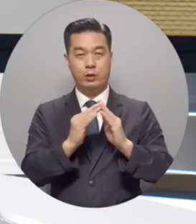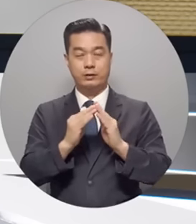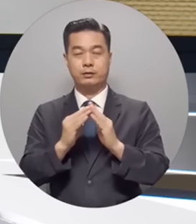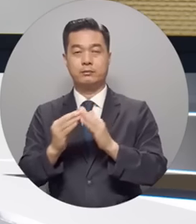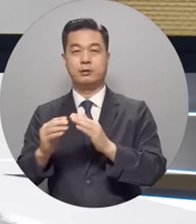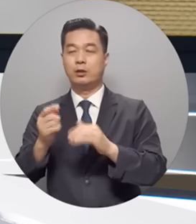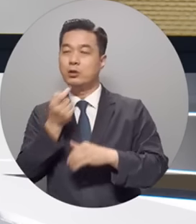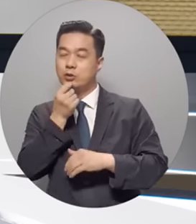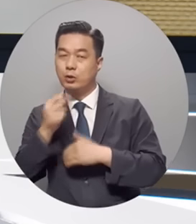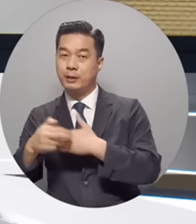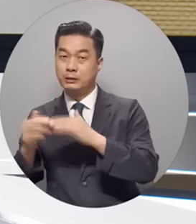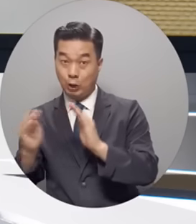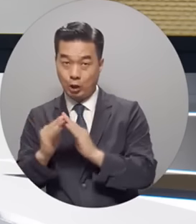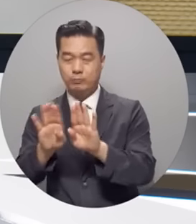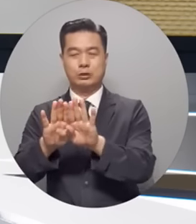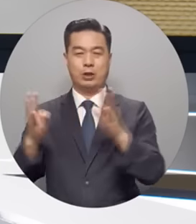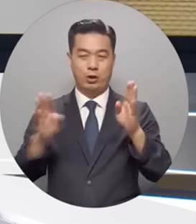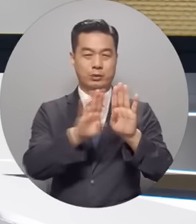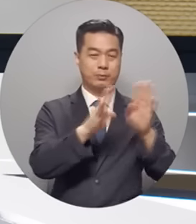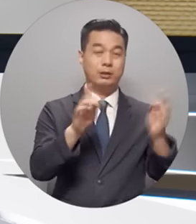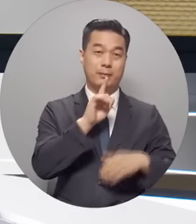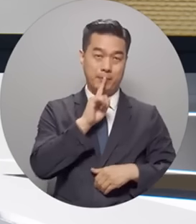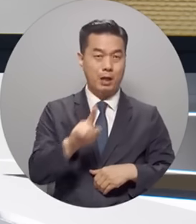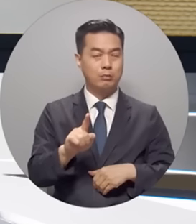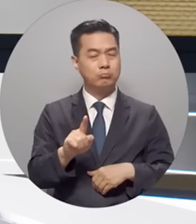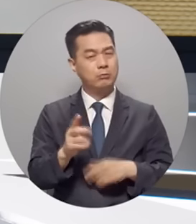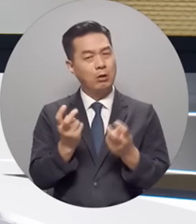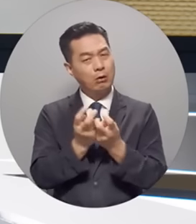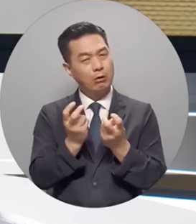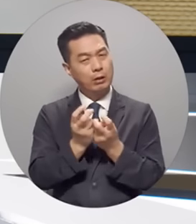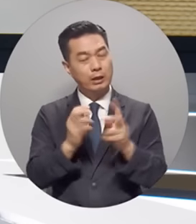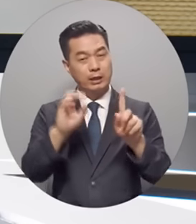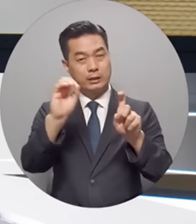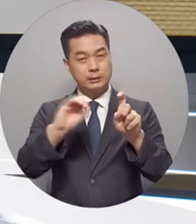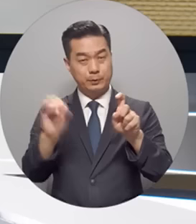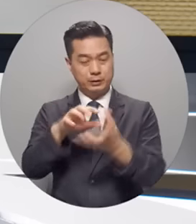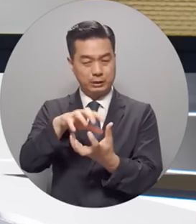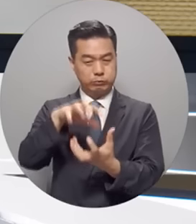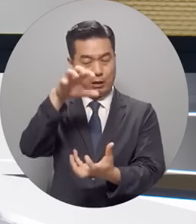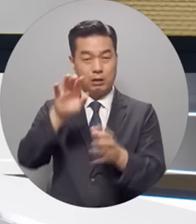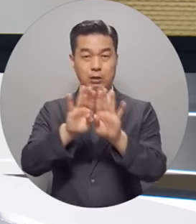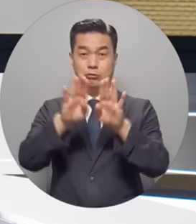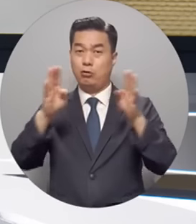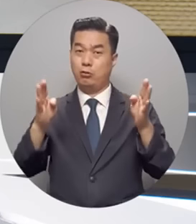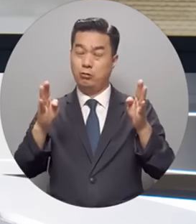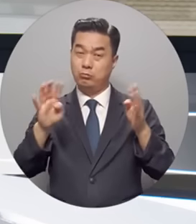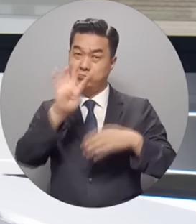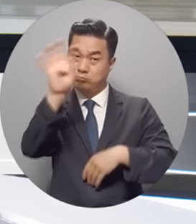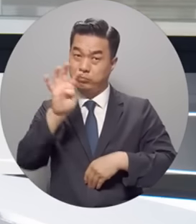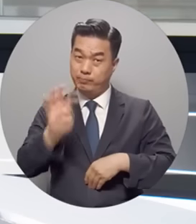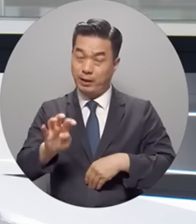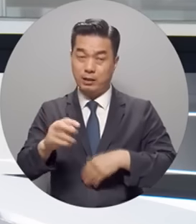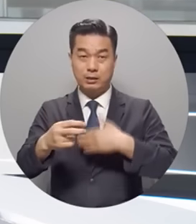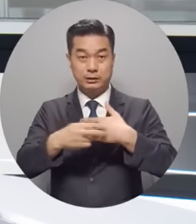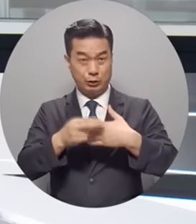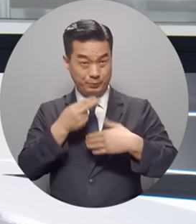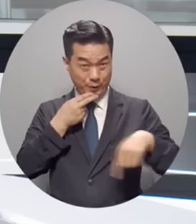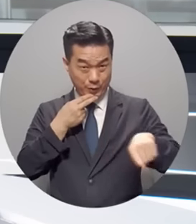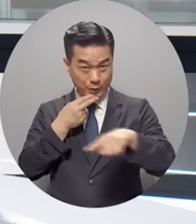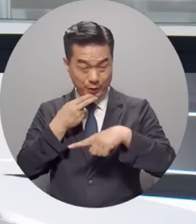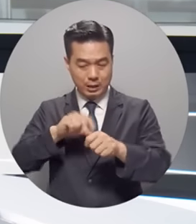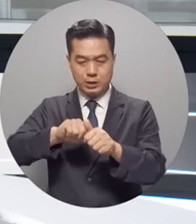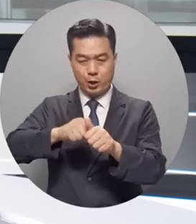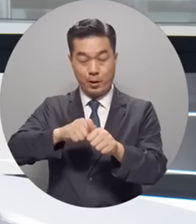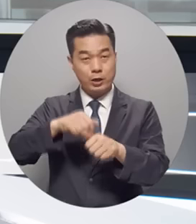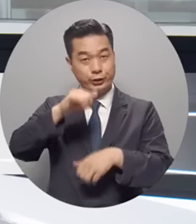하겠다는데 직전 명절보다 어떻게 10% 이상 많이 문을 려나 싶은데 진료를 안 하면 처벌할